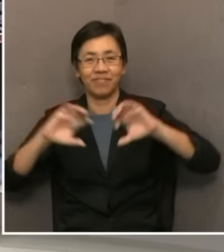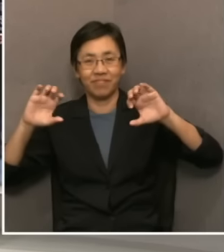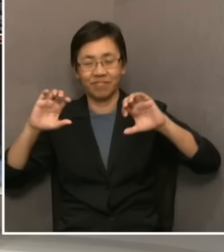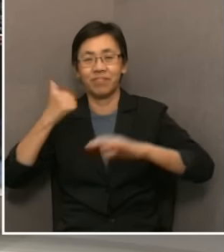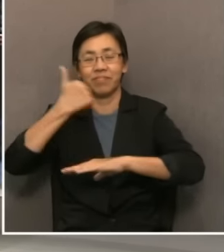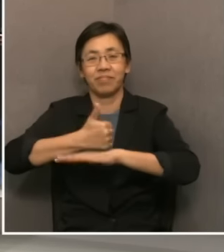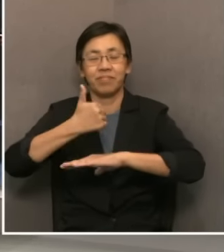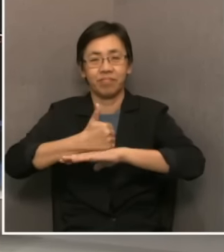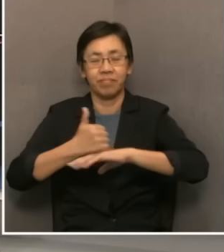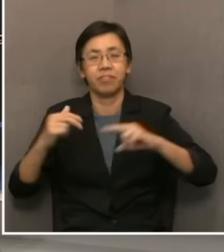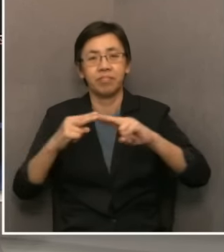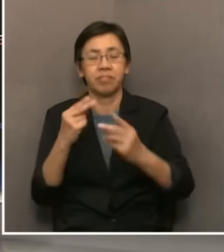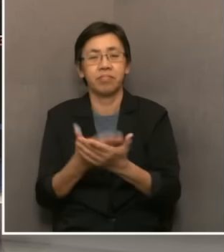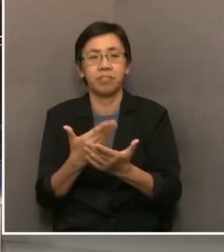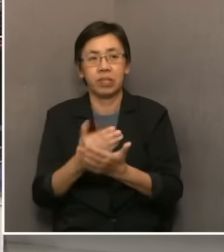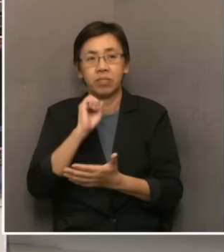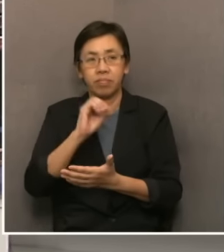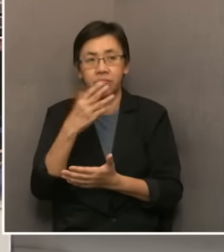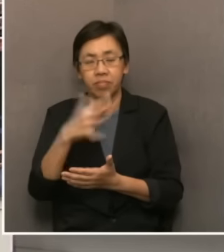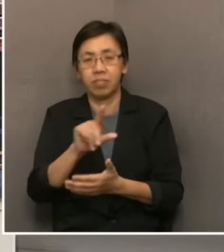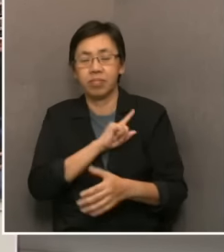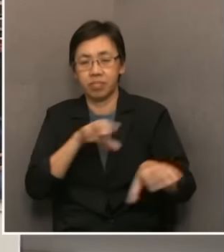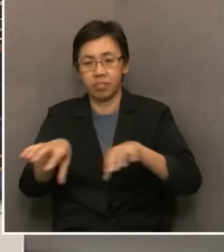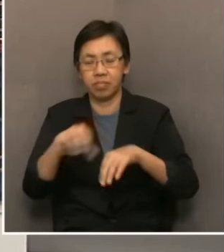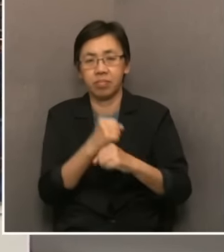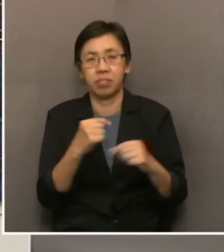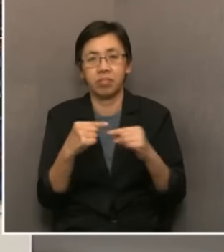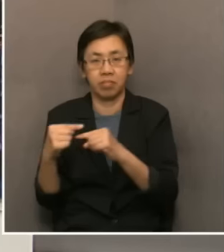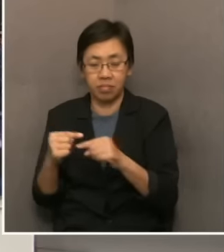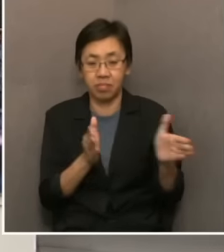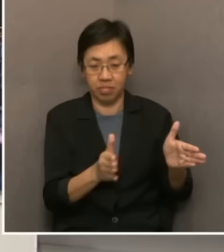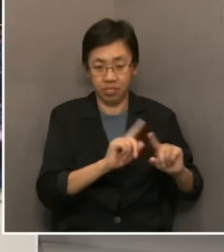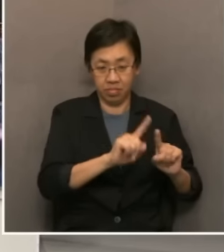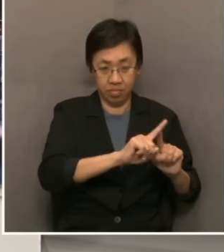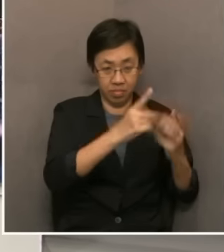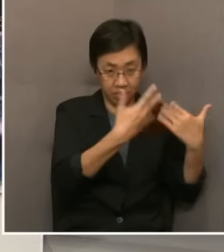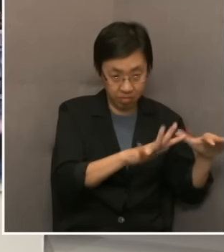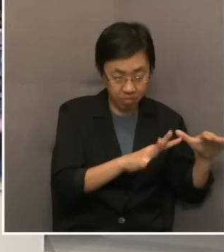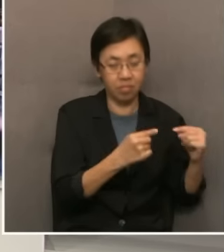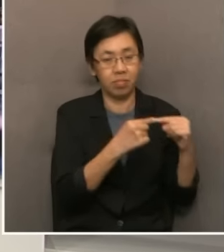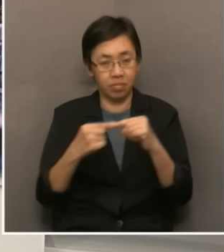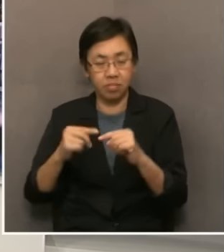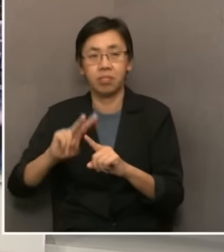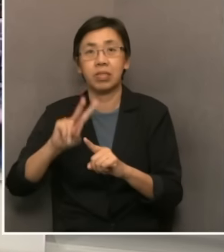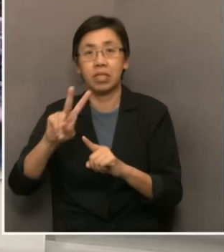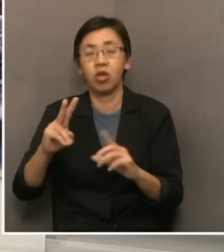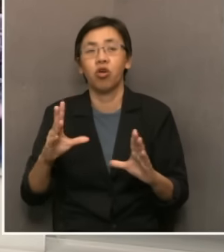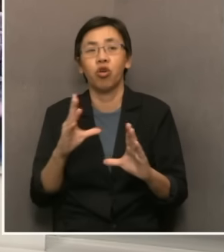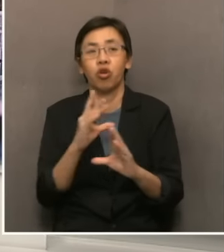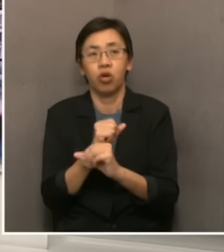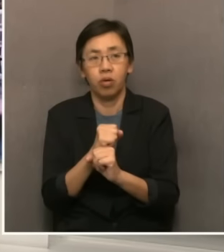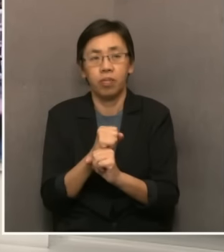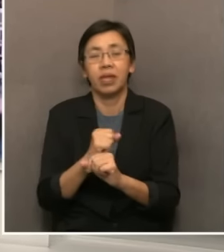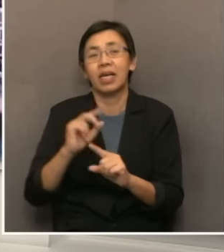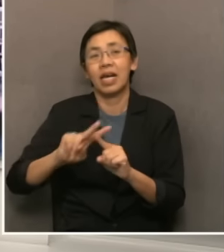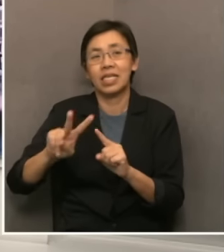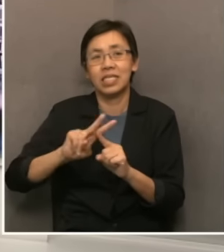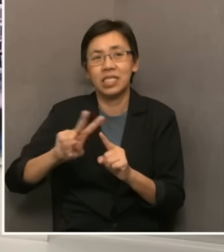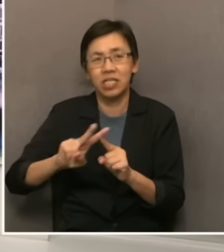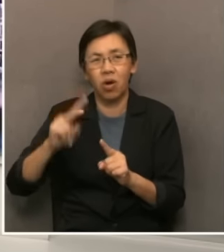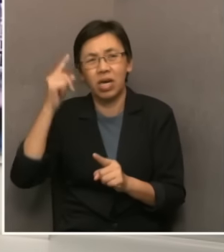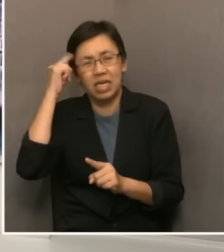ระทรวงการคลังนะคะว่าจะมีการดำเนินการต่อในเฟส2อย่างแน่นอนนะคะเพราะฉะนั้นมาสรุปยอดกันหน่อยนะคะว่าในเฟส2เนี่ยจะ